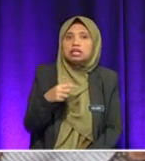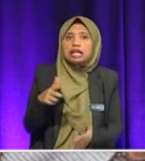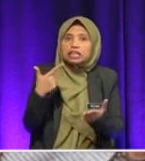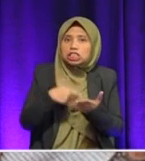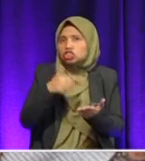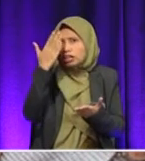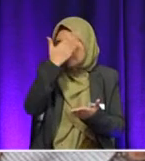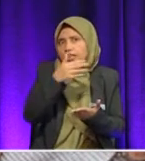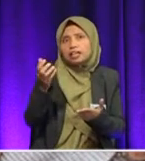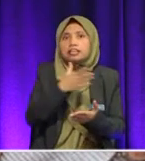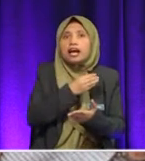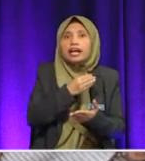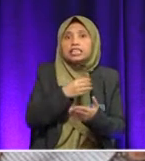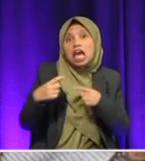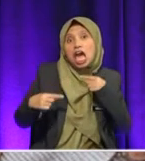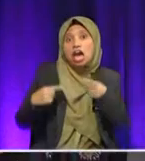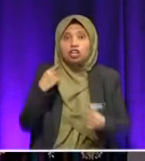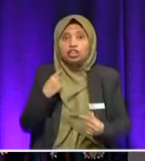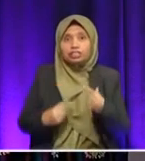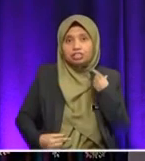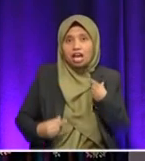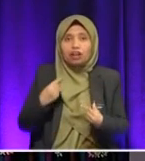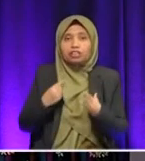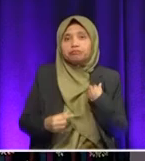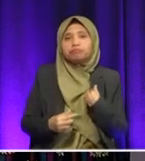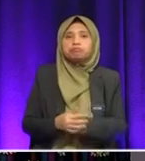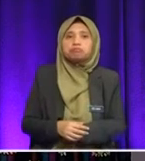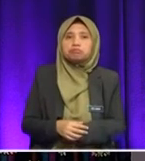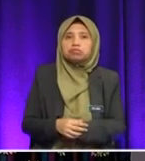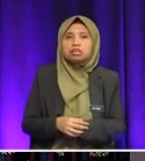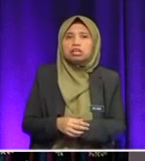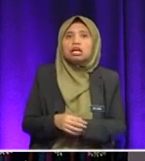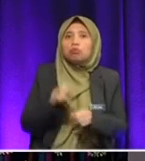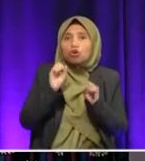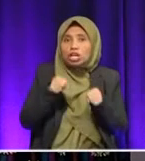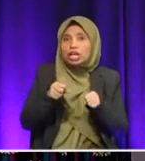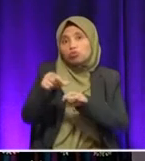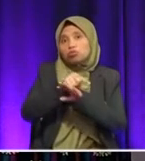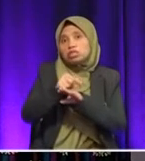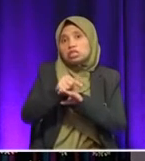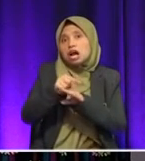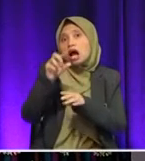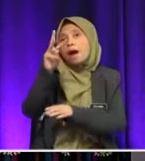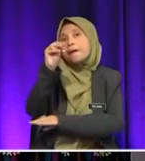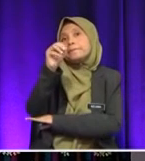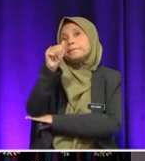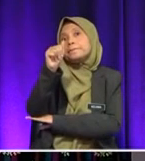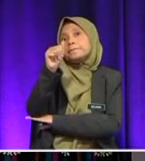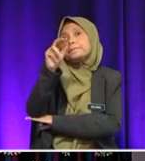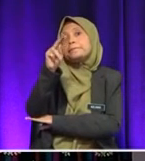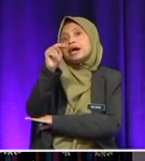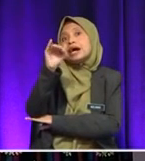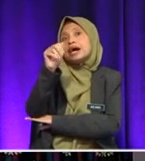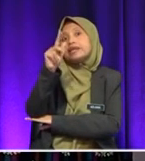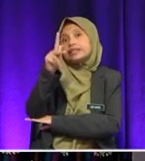lebih elegan jadi kemasan hiasan Nikita bikin rekaman ini labuci sulaman Rover Range